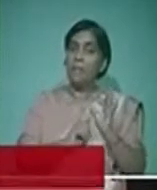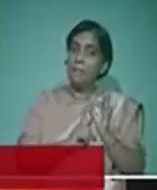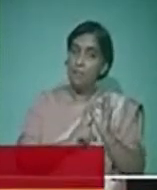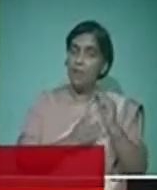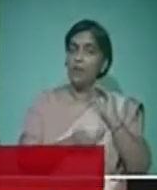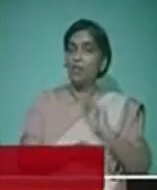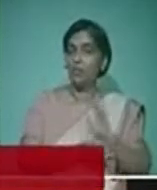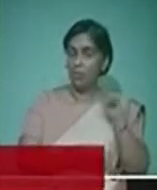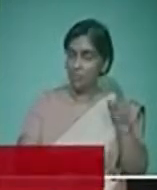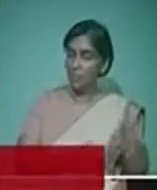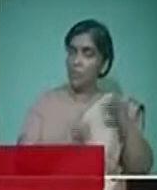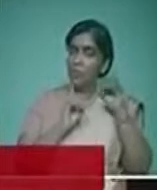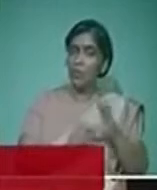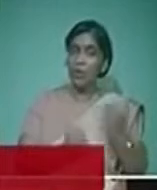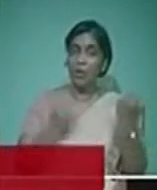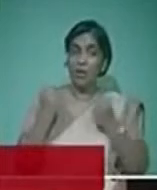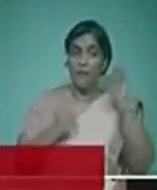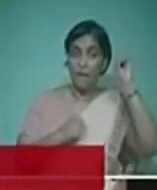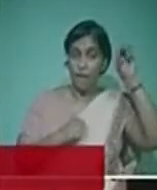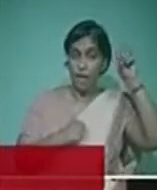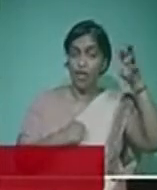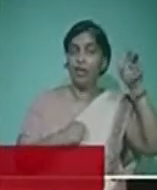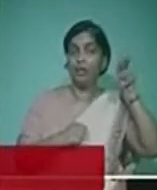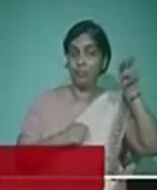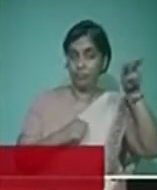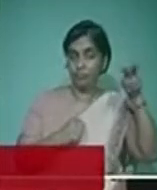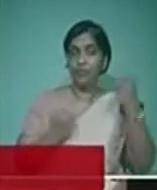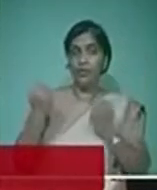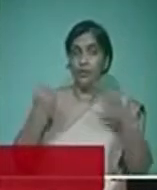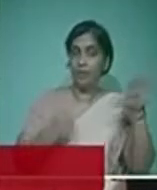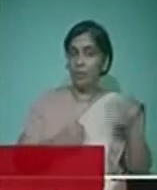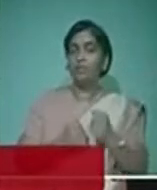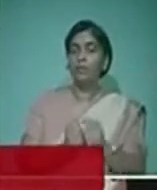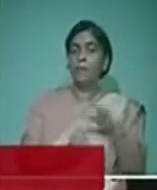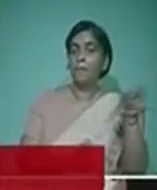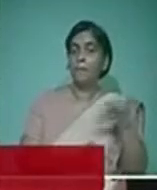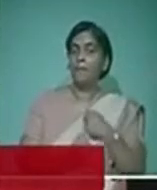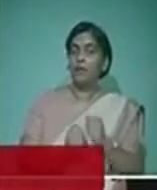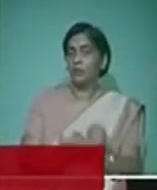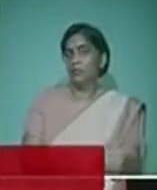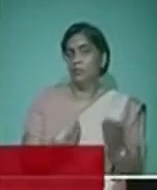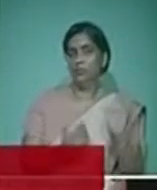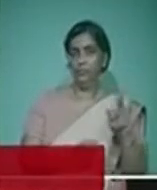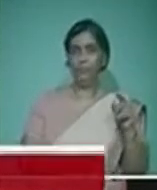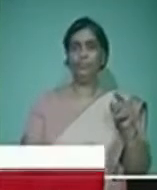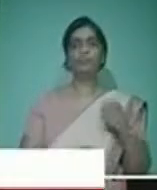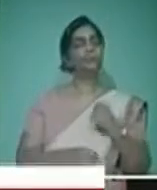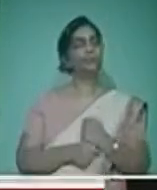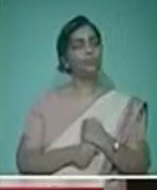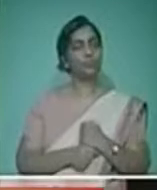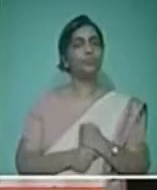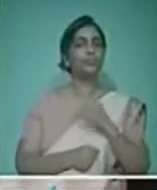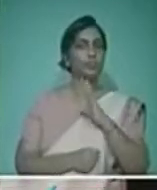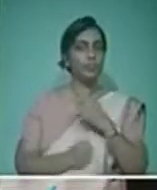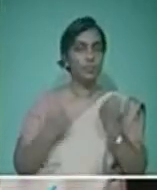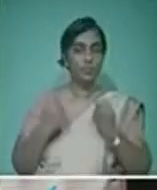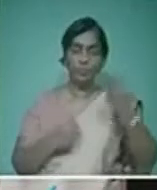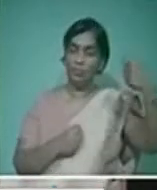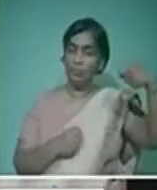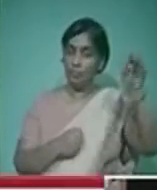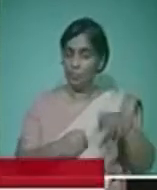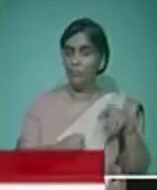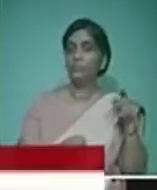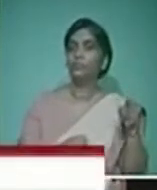අංශය සඳහාද මෙවැනි වාහන භාවිතා කිරීම උනන්දු කරනු ලබනවා. රාජ්‍ය අංශ වෙත වාහන මිලදී